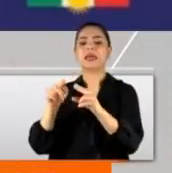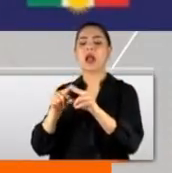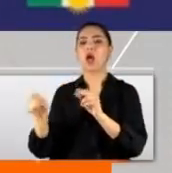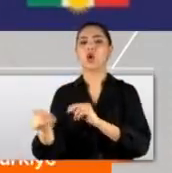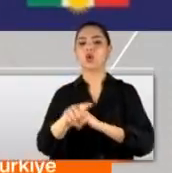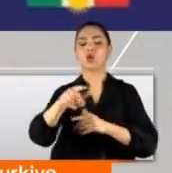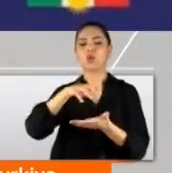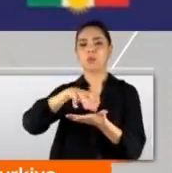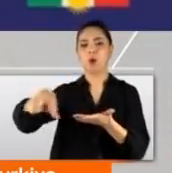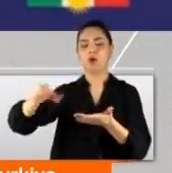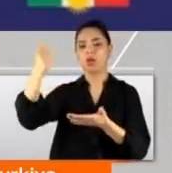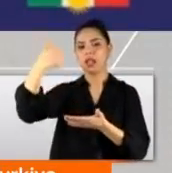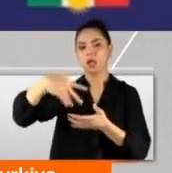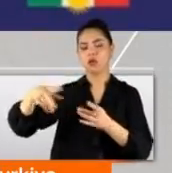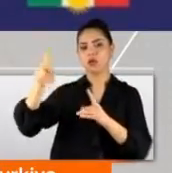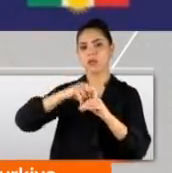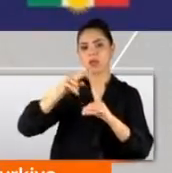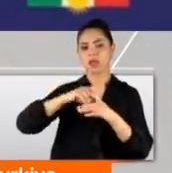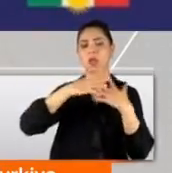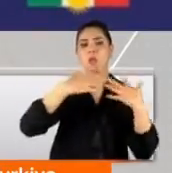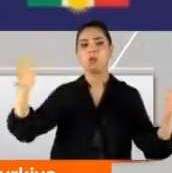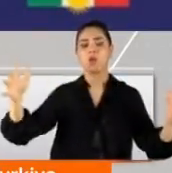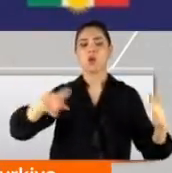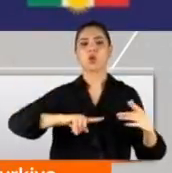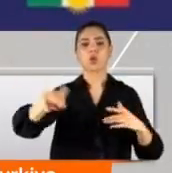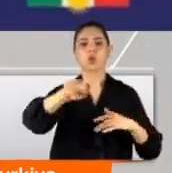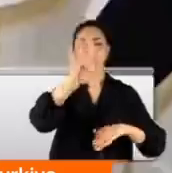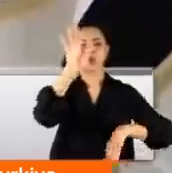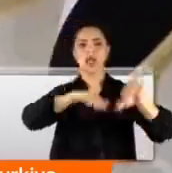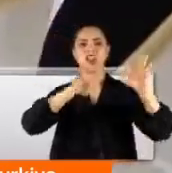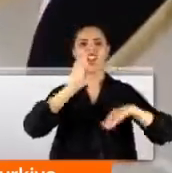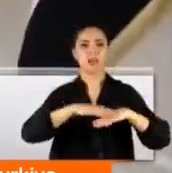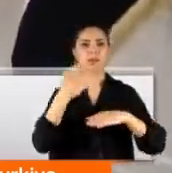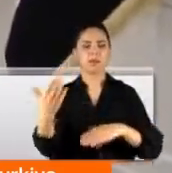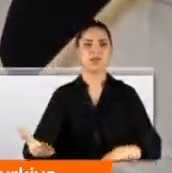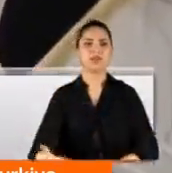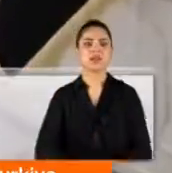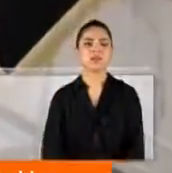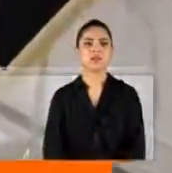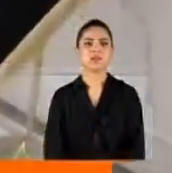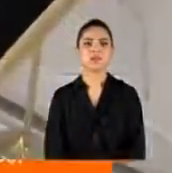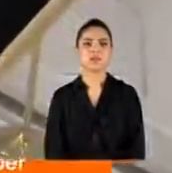yönetimine dahil edildi ve sözde Büyük Kürdistan propagandası yapıldı.